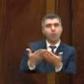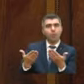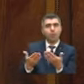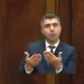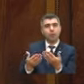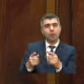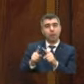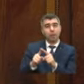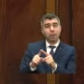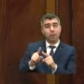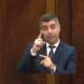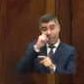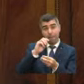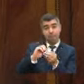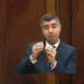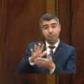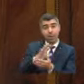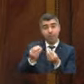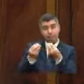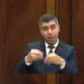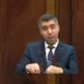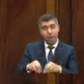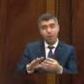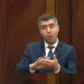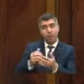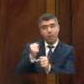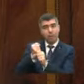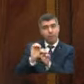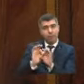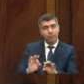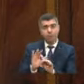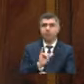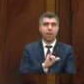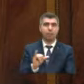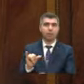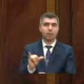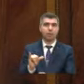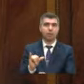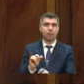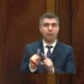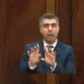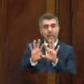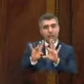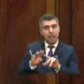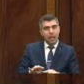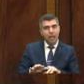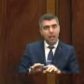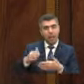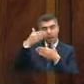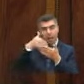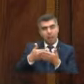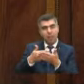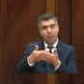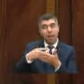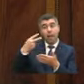ولكن لسنا في أزمة ولسنا في فشل حقيقي. هذا يعارض الواقع ويعارض التقارير الوطنية والدولية، يعارض